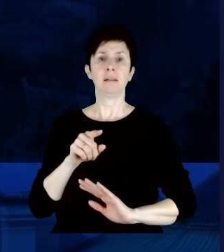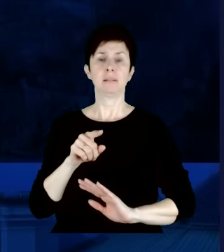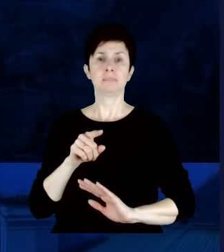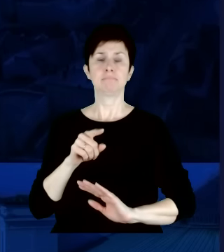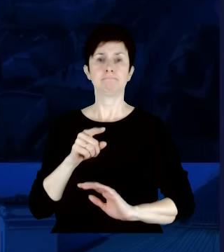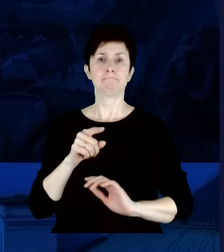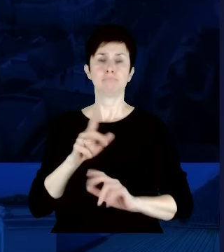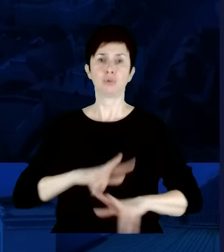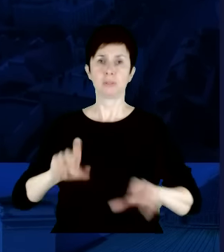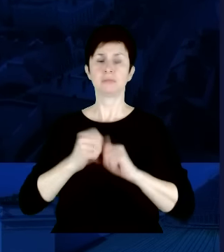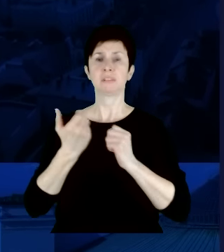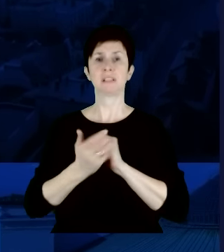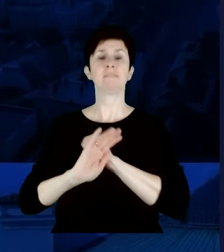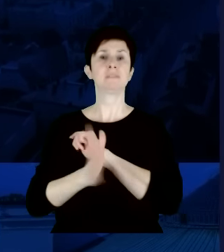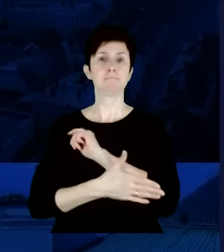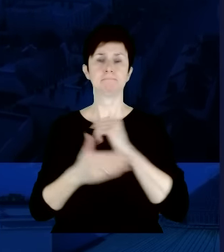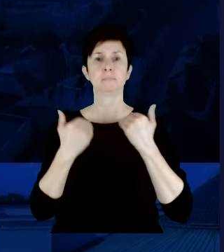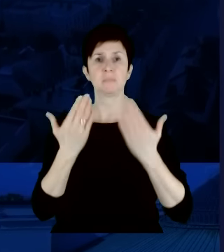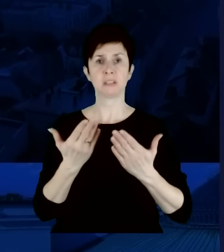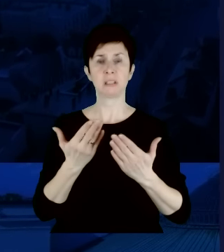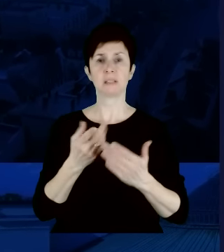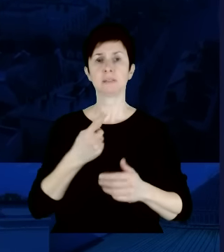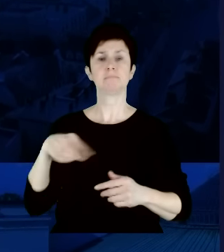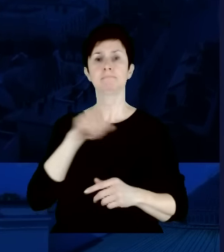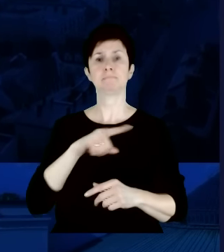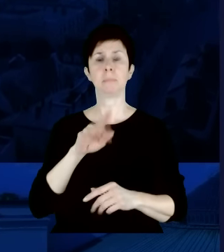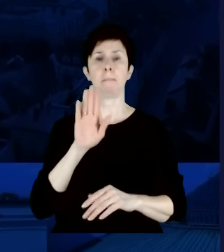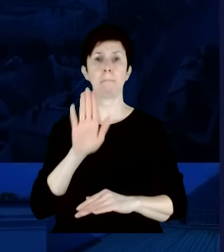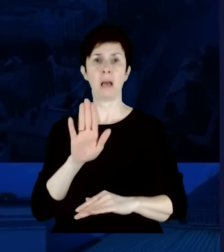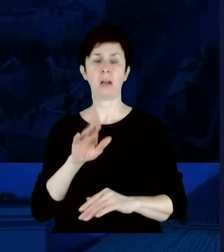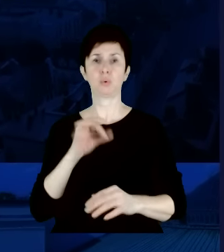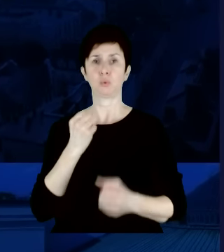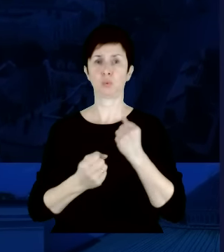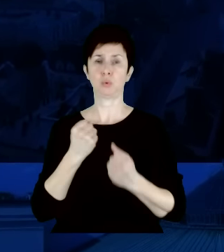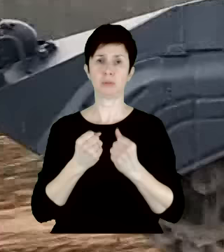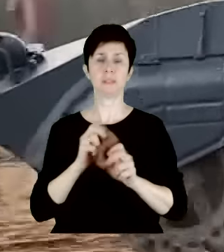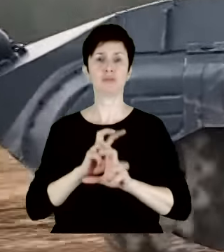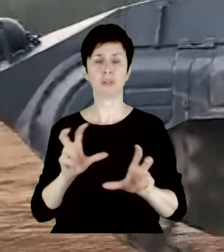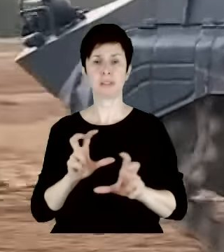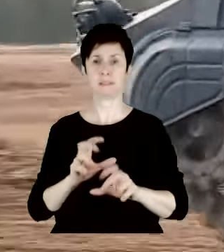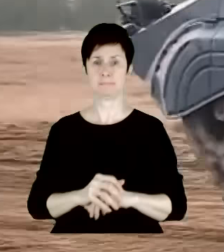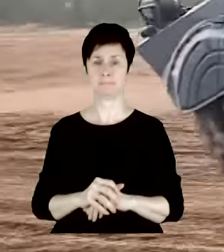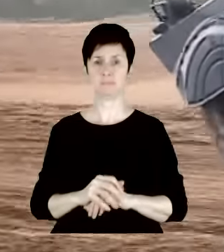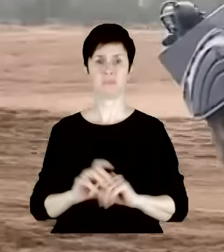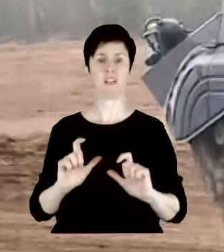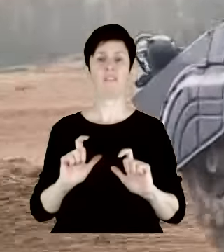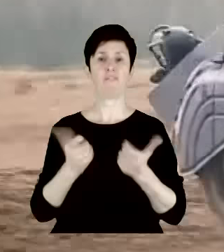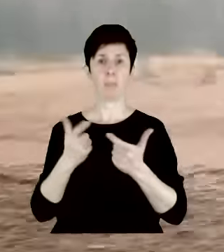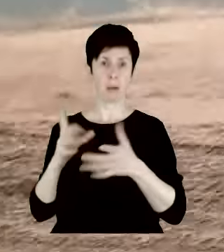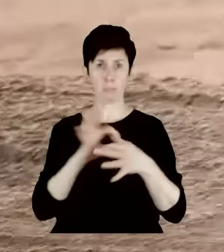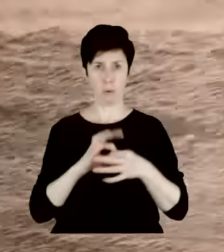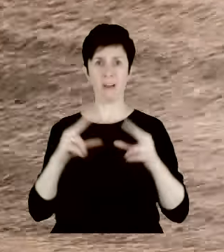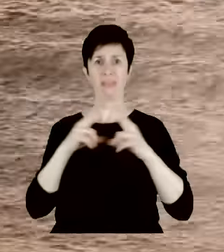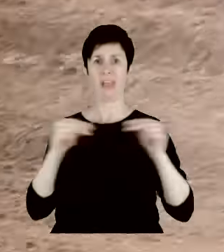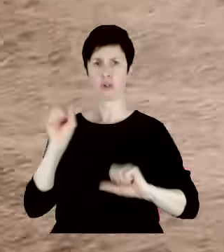wesprzeć tych wszystkich, którzy dzisiaj mają właśnie takie trudne chwile, trudny moment. Wypadek nie miał związku z natowskimi